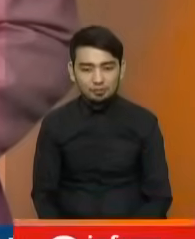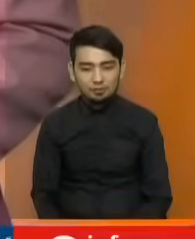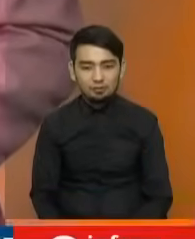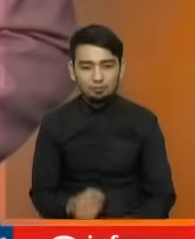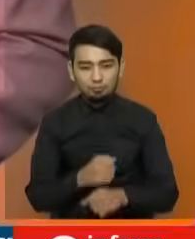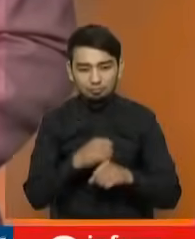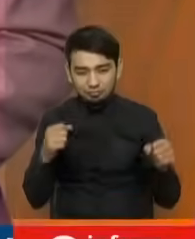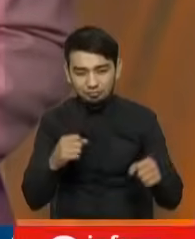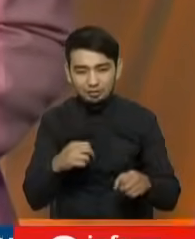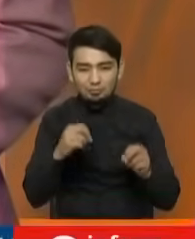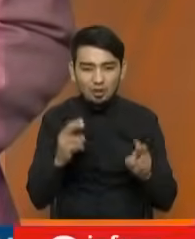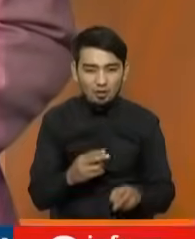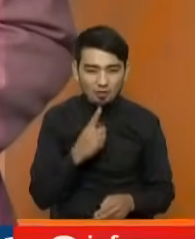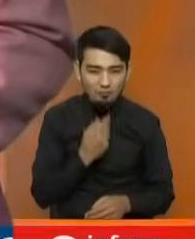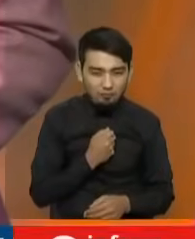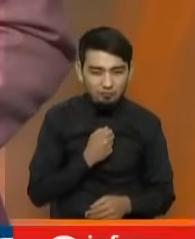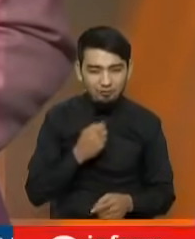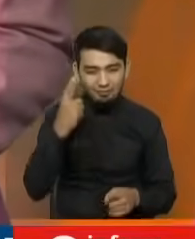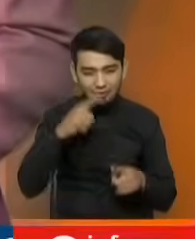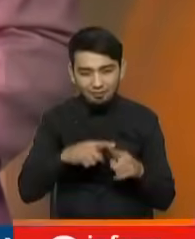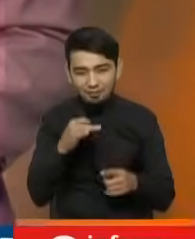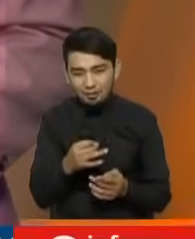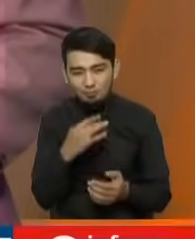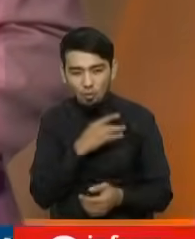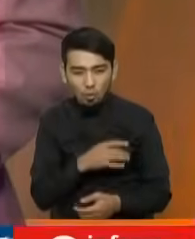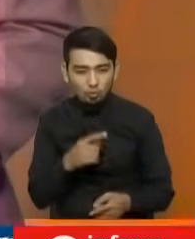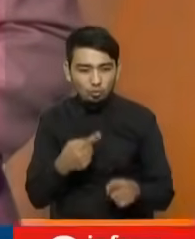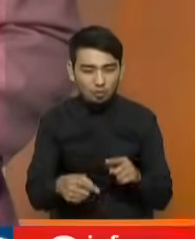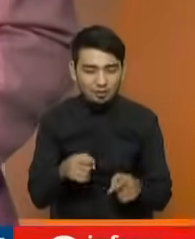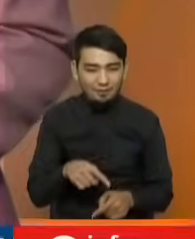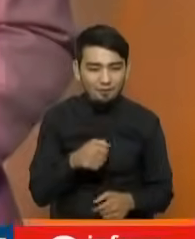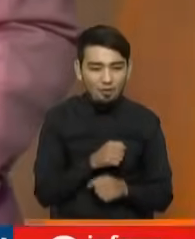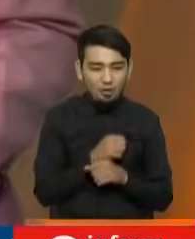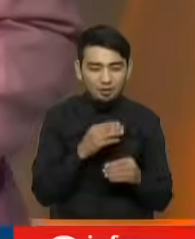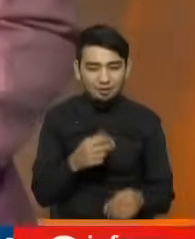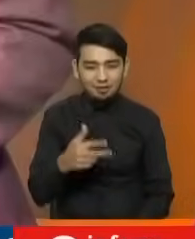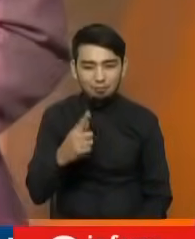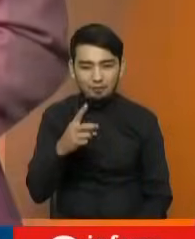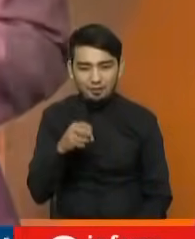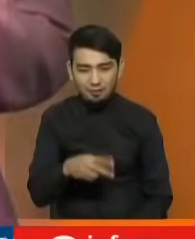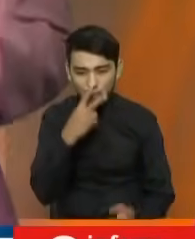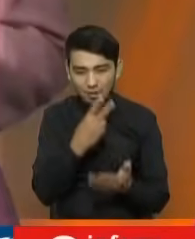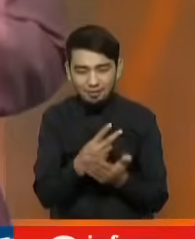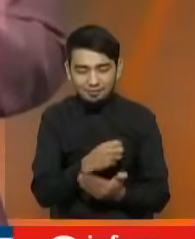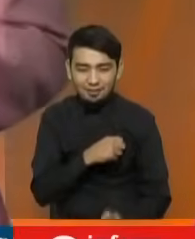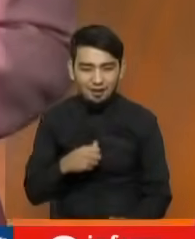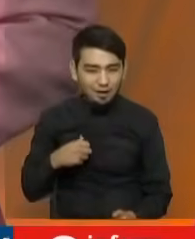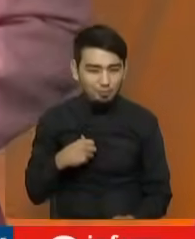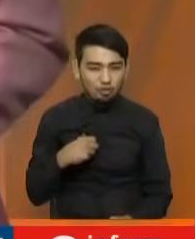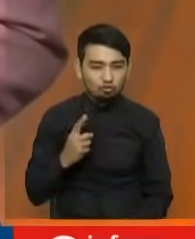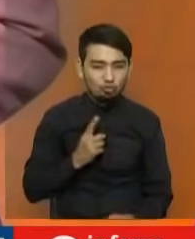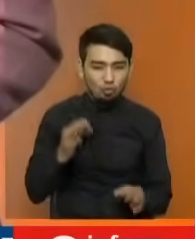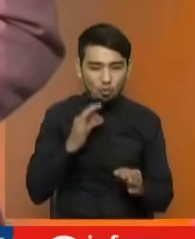Взрывы, спецоперации, боевая техника и многое другое. Уже в эти выходные 31 канал покажет один из самых